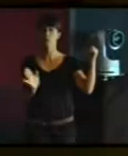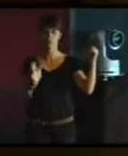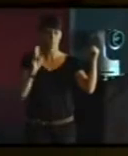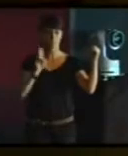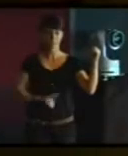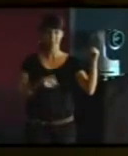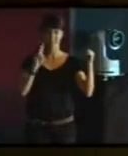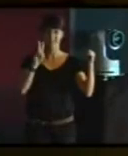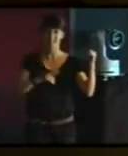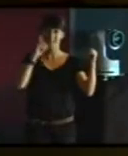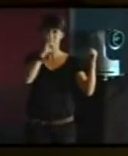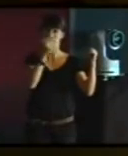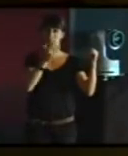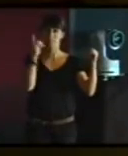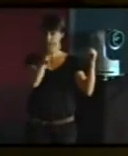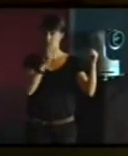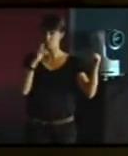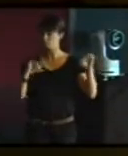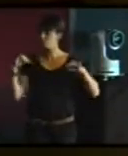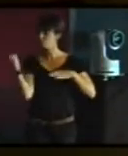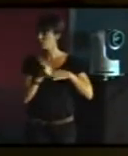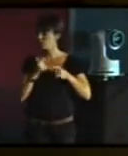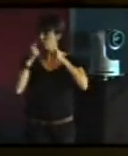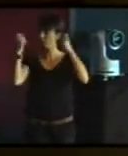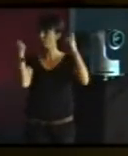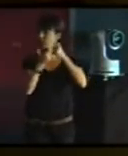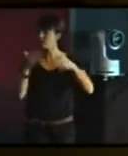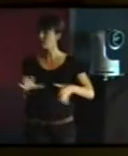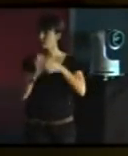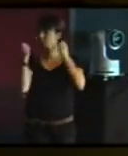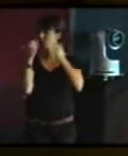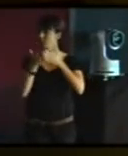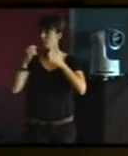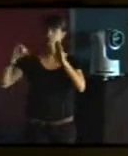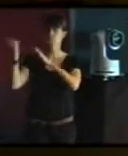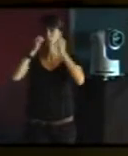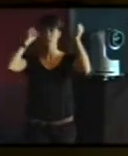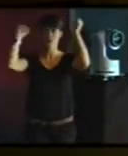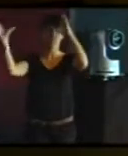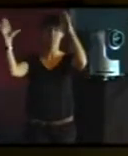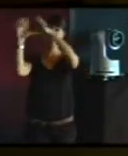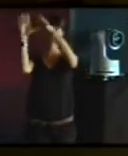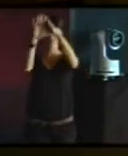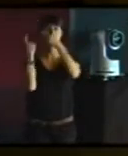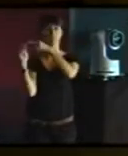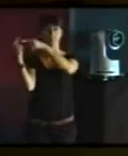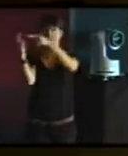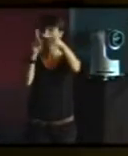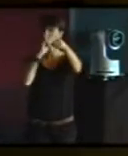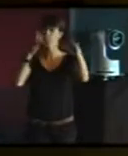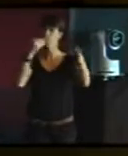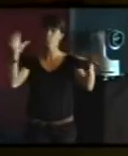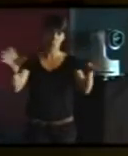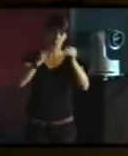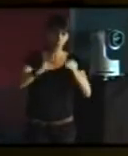pas d'image, où on peut intégrer un endroit parce que c'est nouveau, on va le découvrir, il va évoquer chez nous des sensations, des sentiments, il